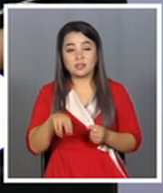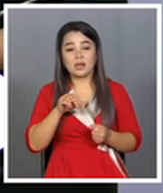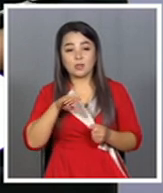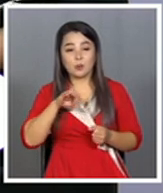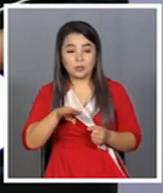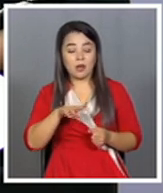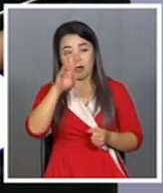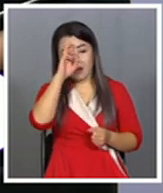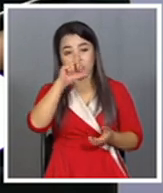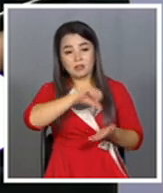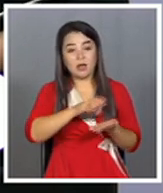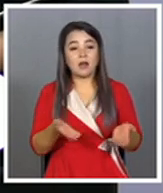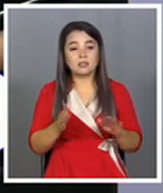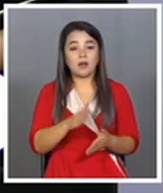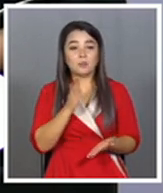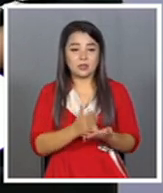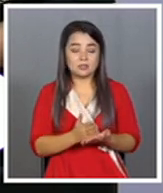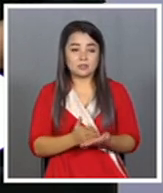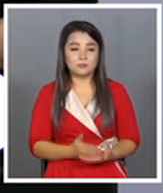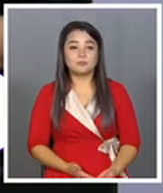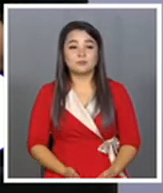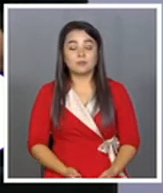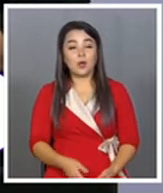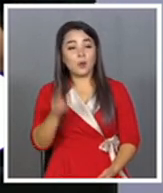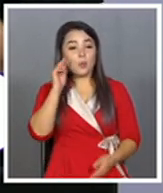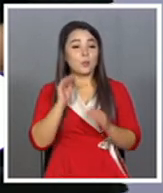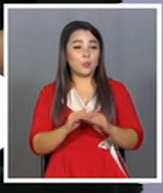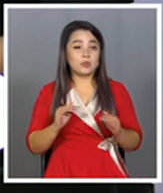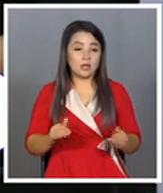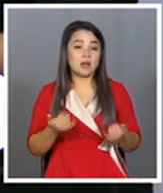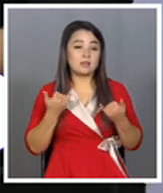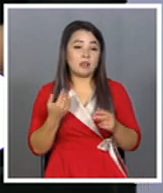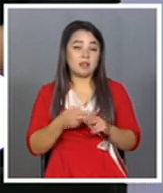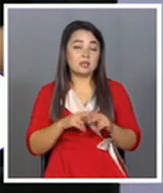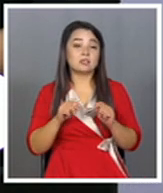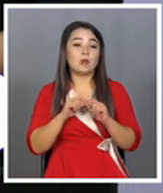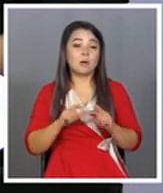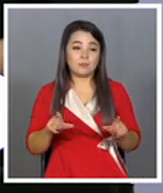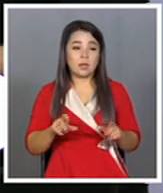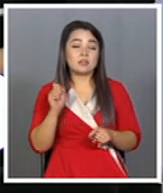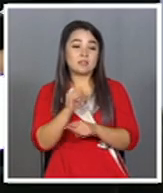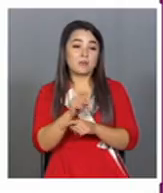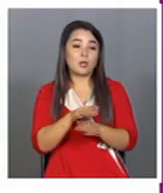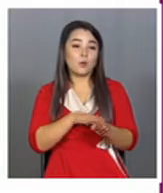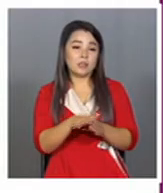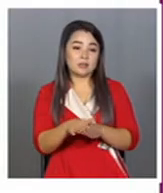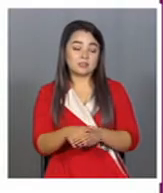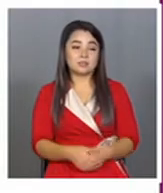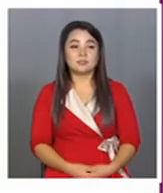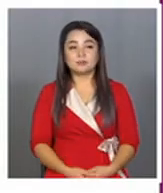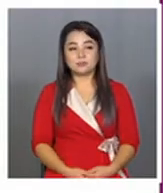деспоттық корольдер болып қала берді. Оқушылар, енді сабағымыздың тапсырмаларына келейік.